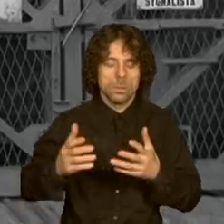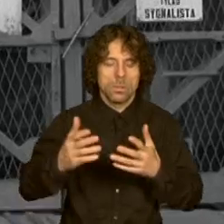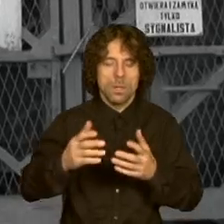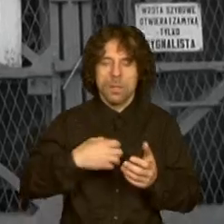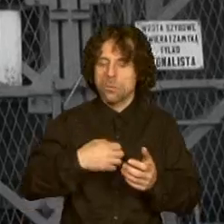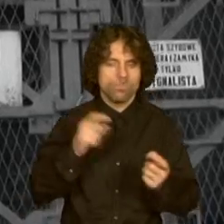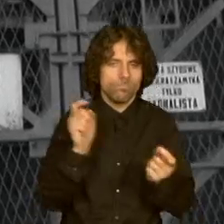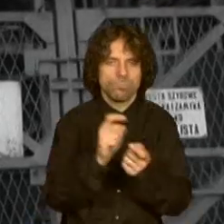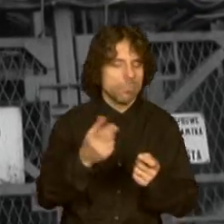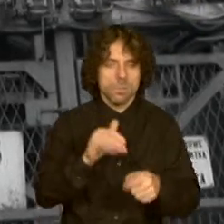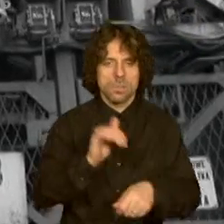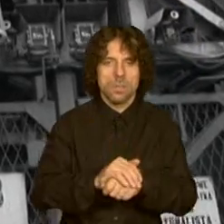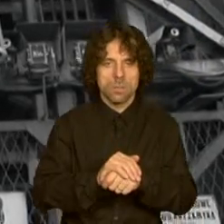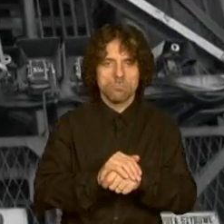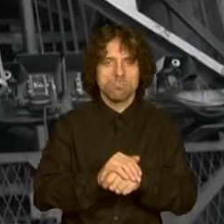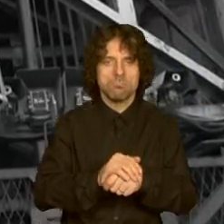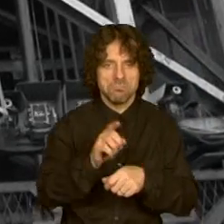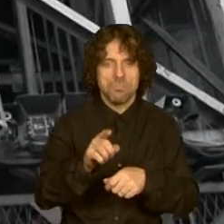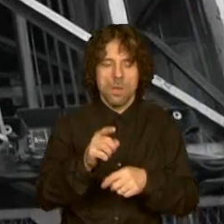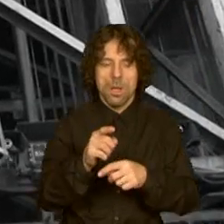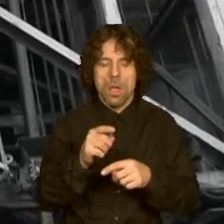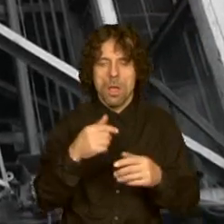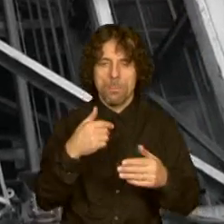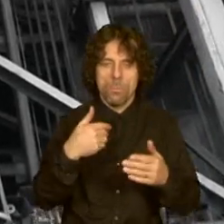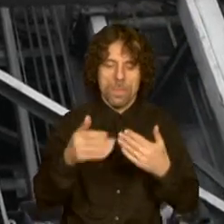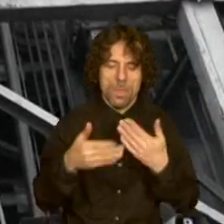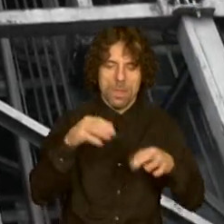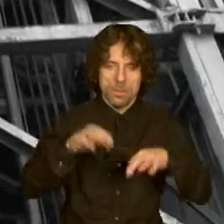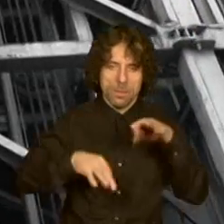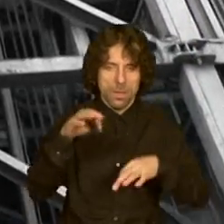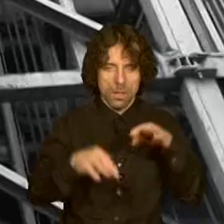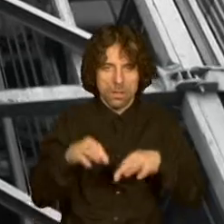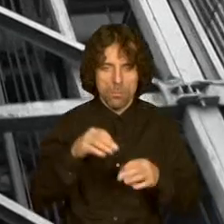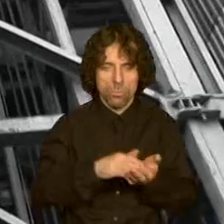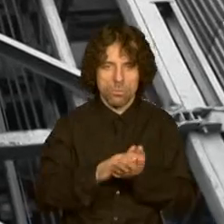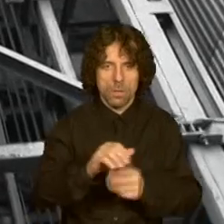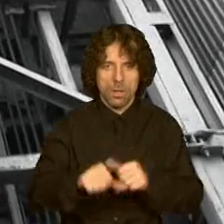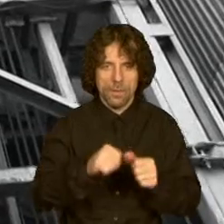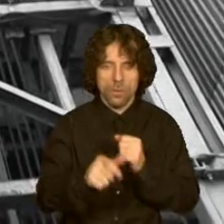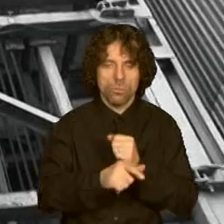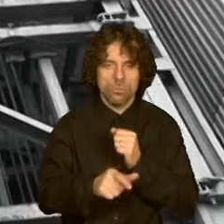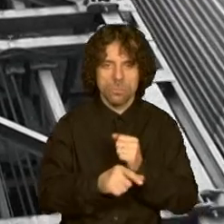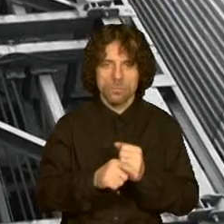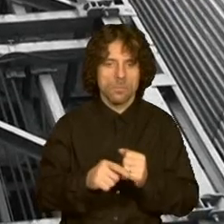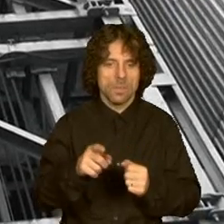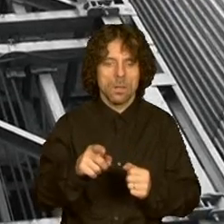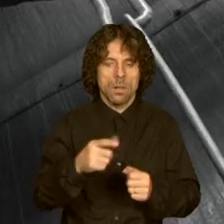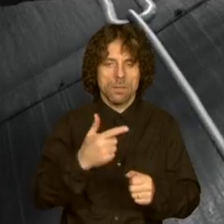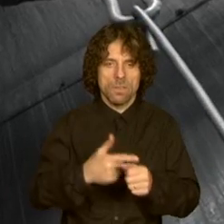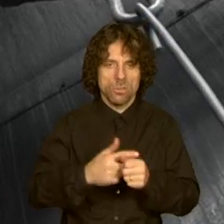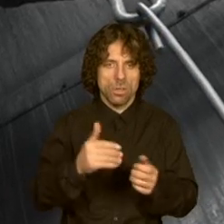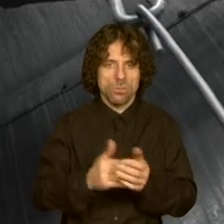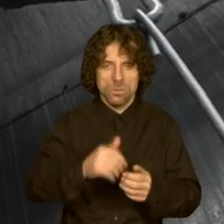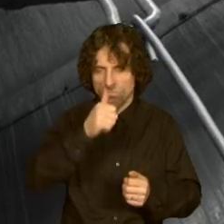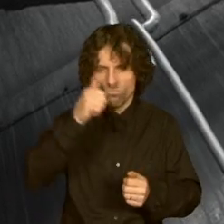strasznie przeciwny. Nie, on się nie zgadzał. I na jednej z narad, już początkiem lat 70.,